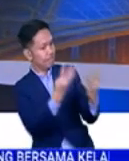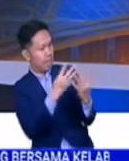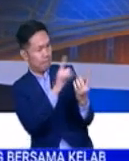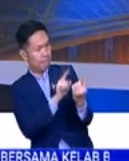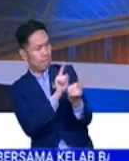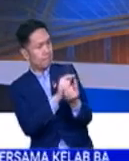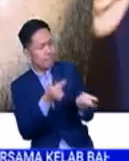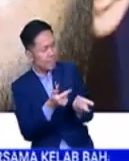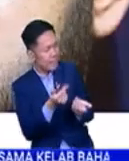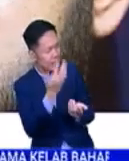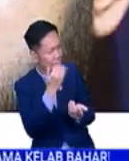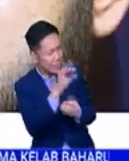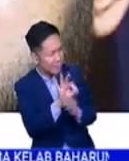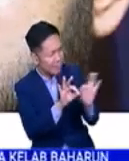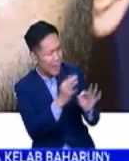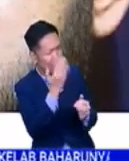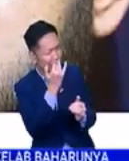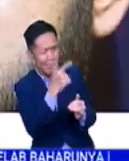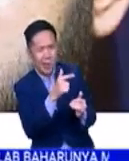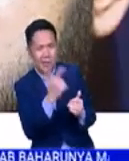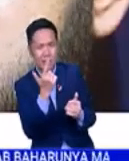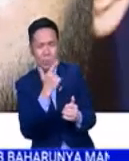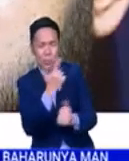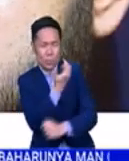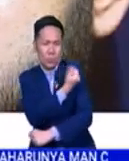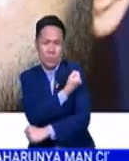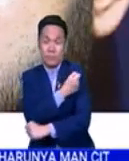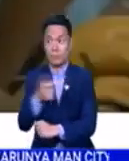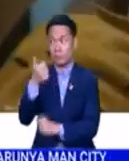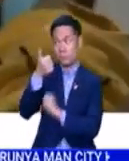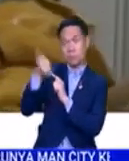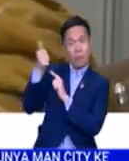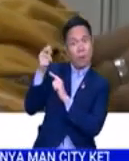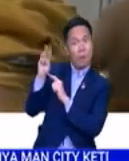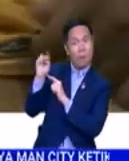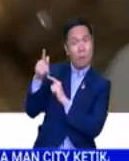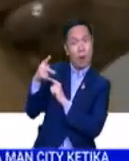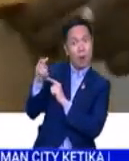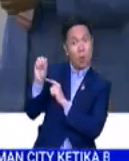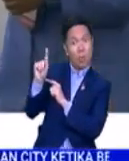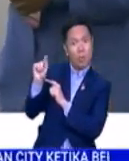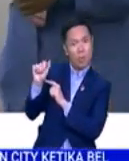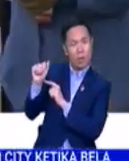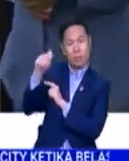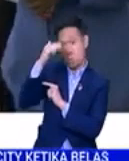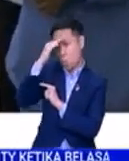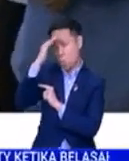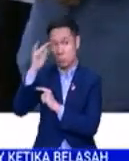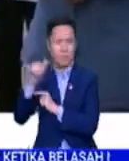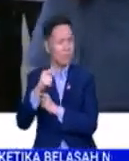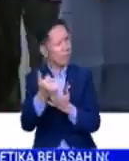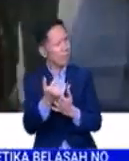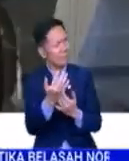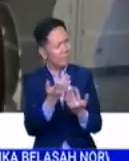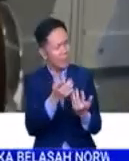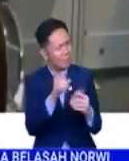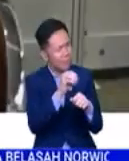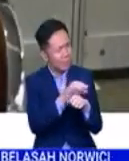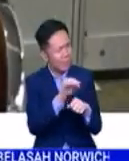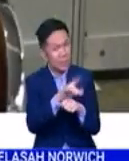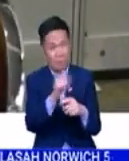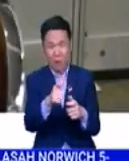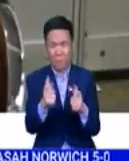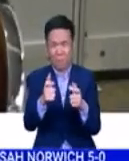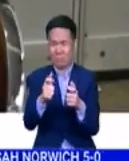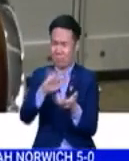tunggu Ismail menerusi hantaran dalam laman Twitter bertitah ia karena keutamaan adalah mengatasi pen demi komik 19